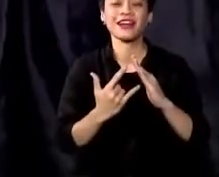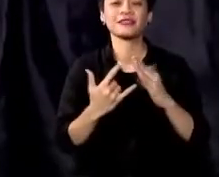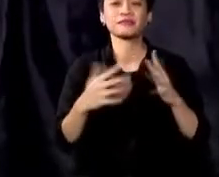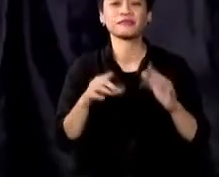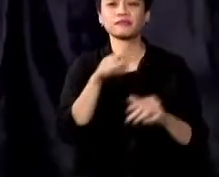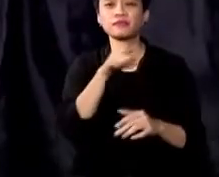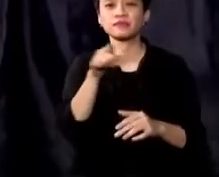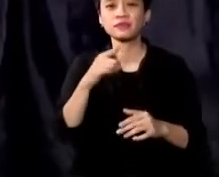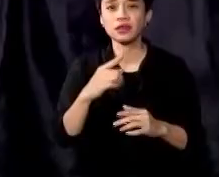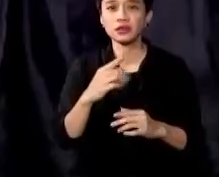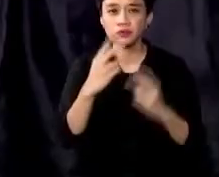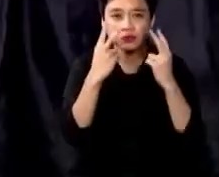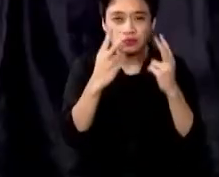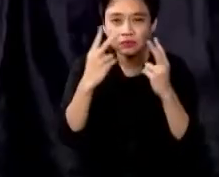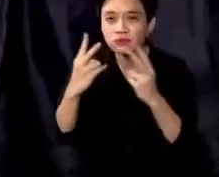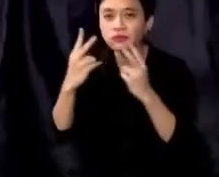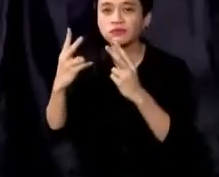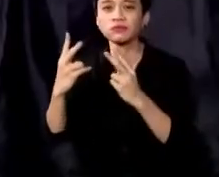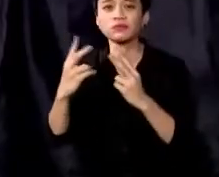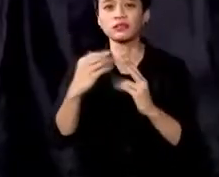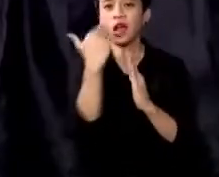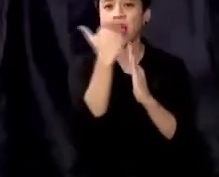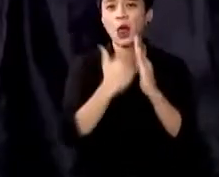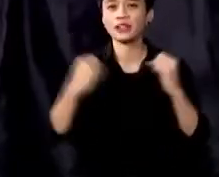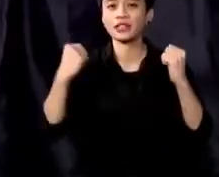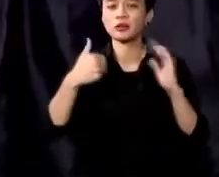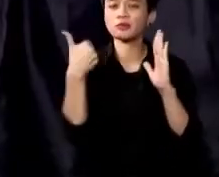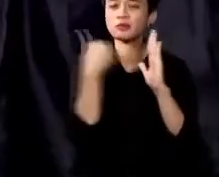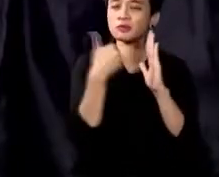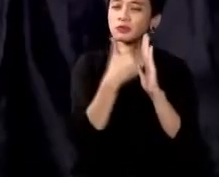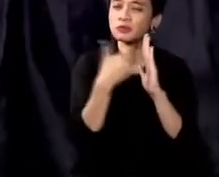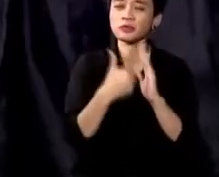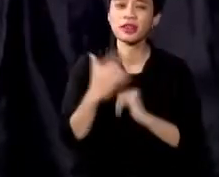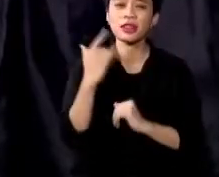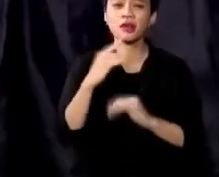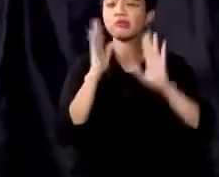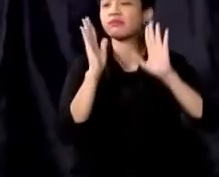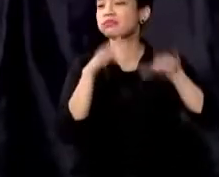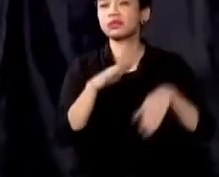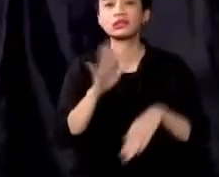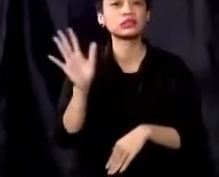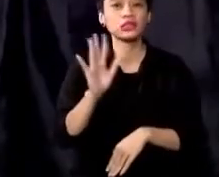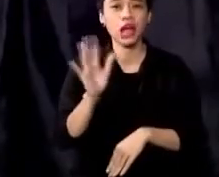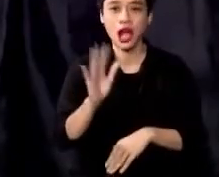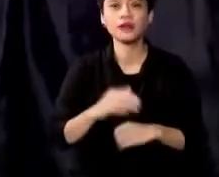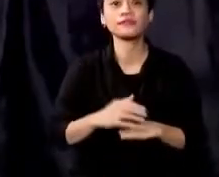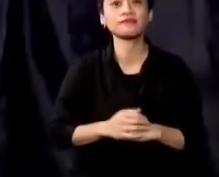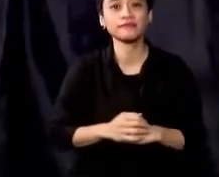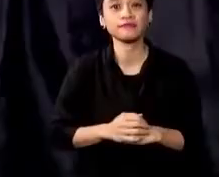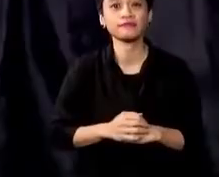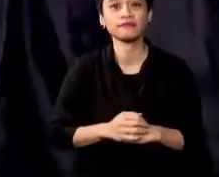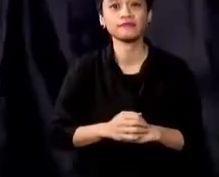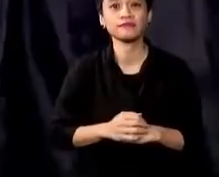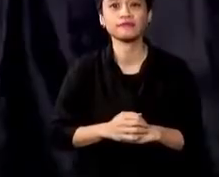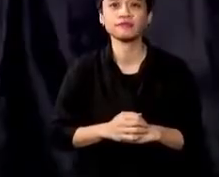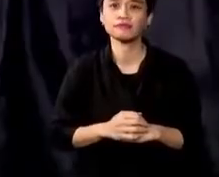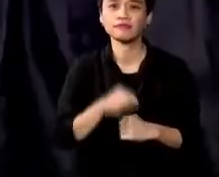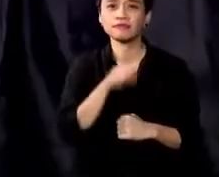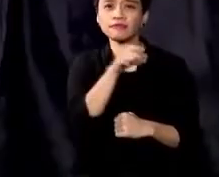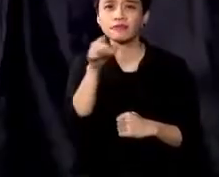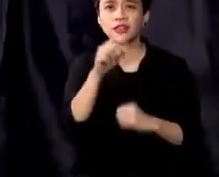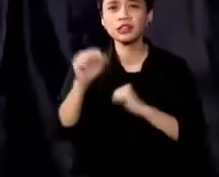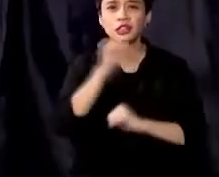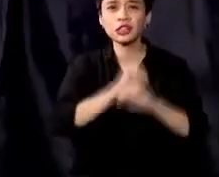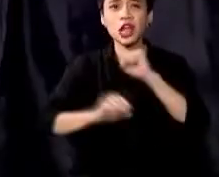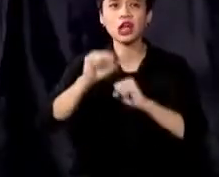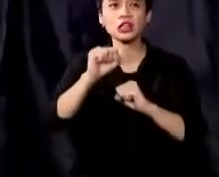lengah dan lelah untuk disiplin menerapkan protokol kesehatan kapanpun dan di mana pun anda berada jangan lupa pula untuk murai kegiatan